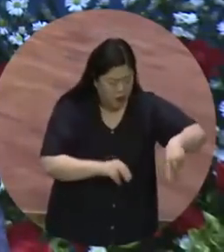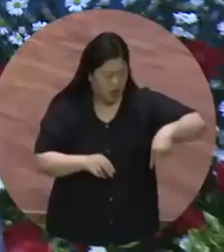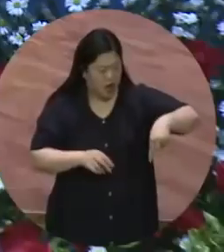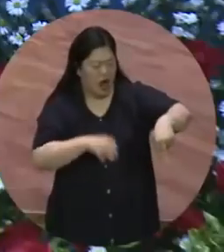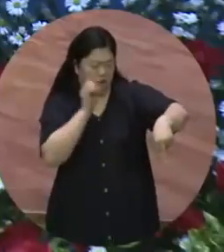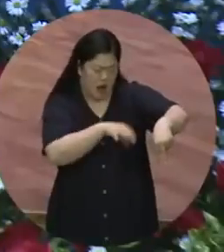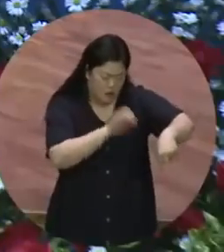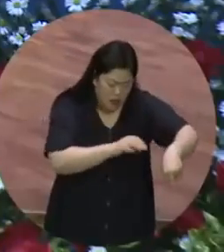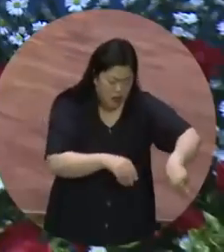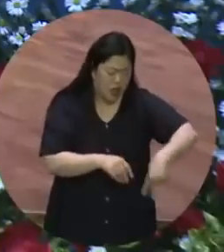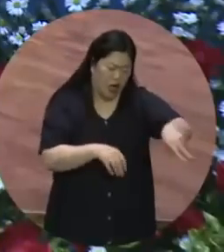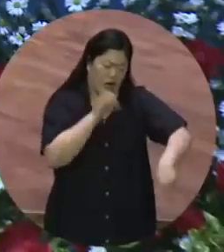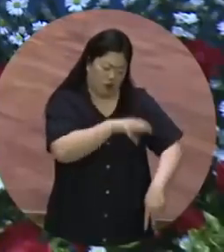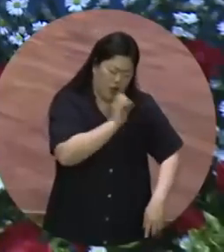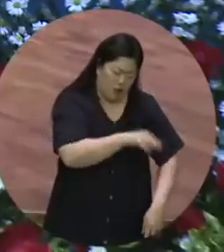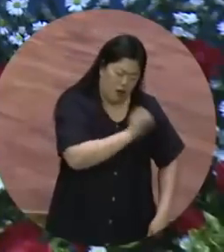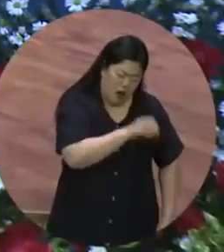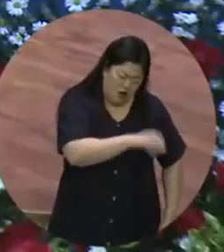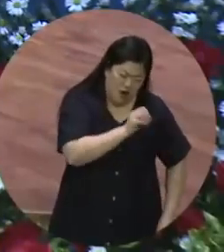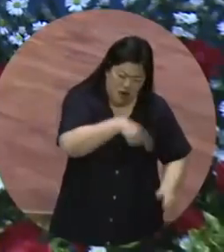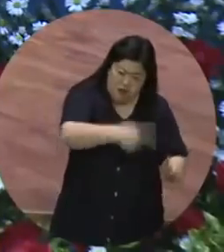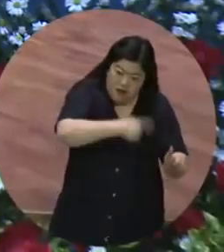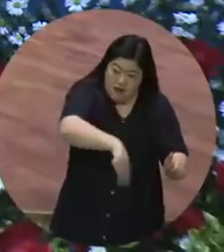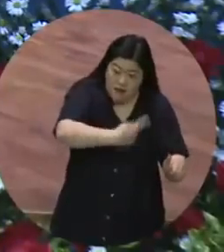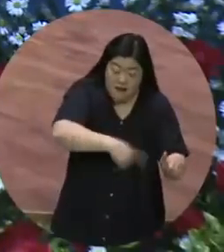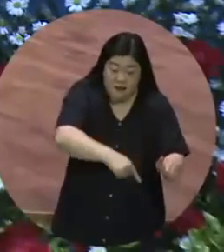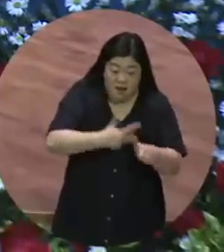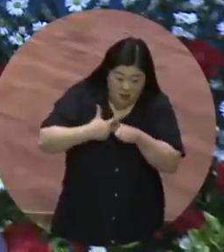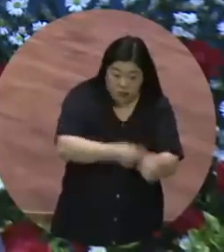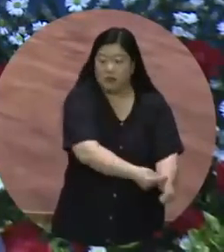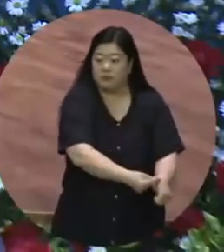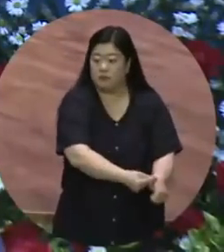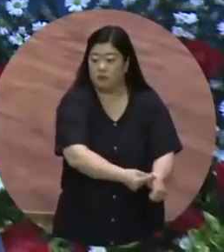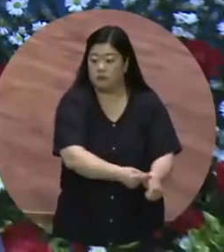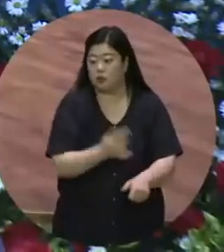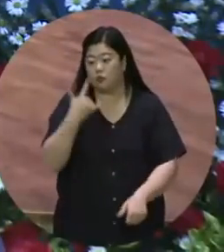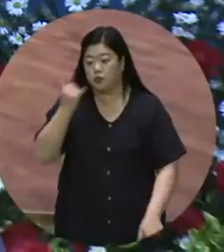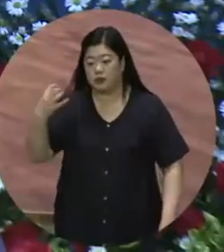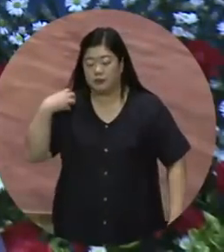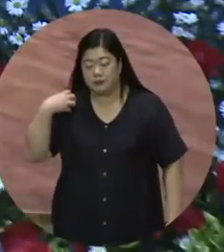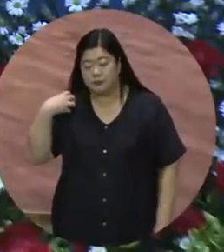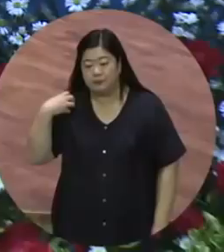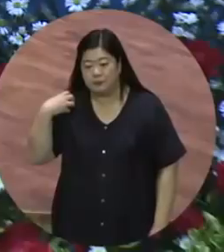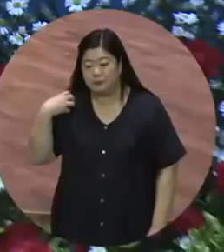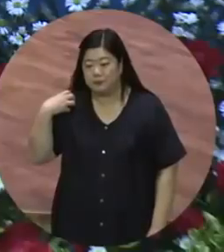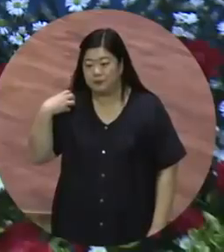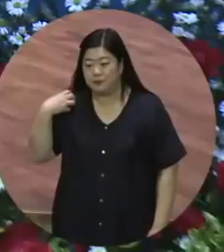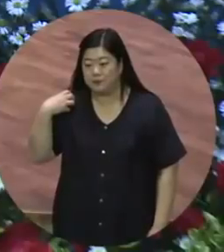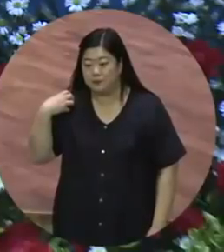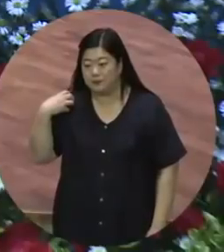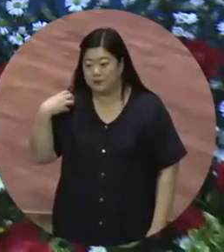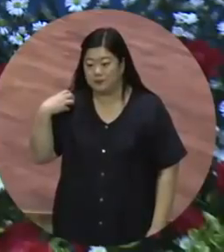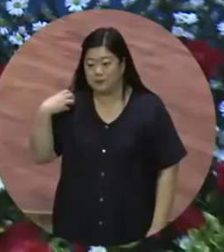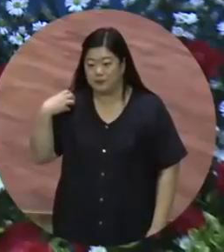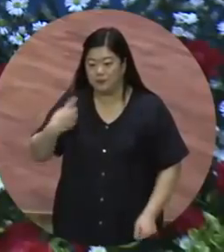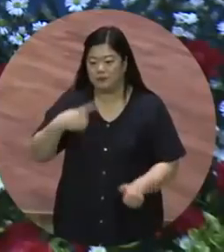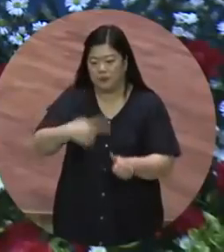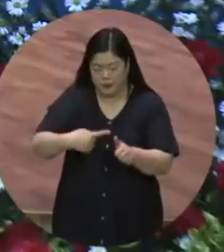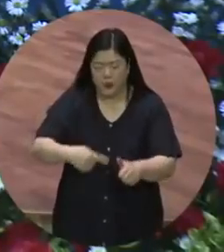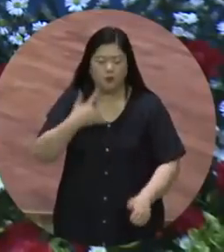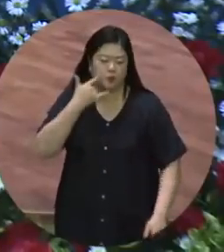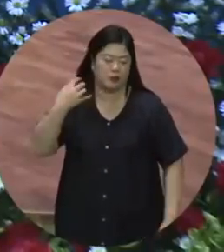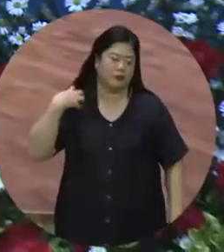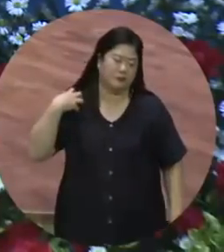아예 아이들에게 언약이 각인 뿌리 체질되도록 가르치라 그 말이에요. 그렇게 가르치라는 것입니다.